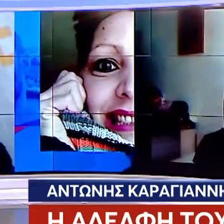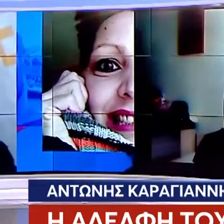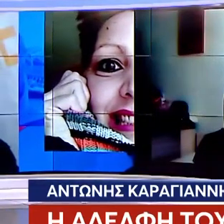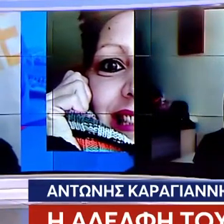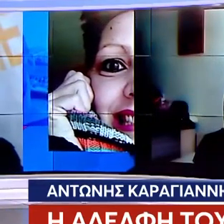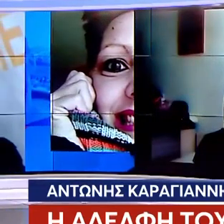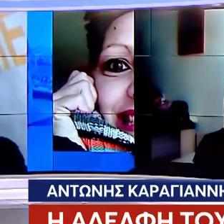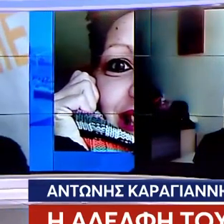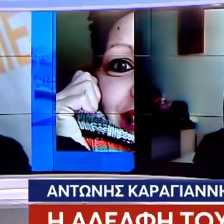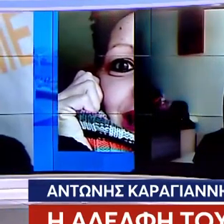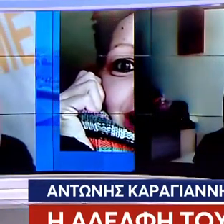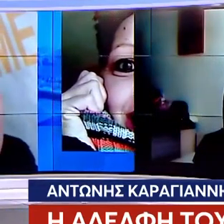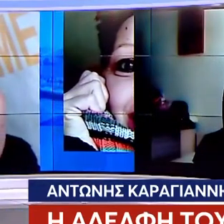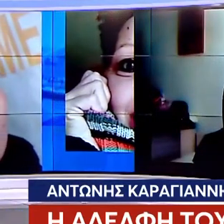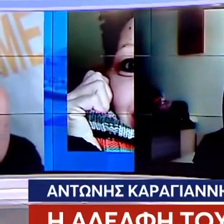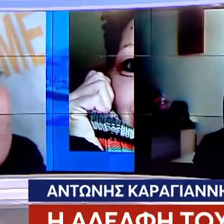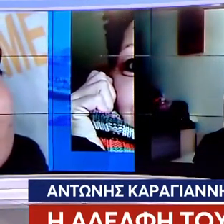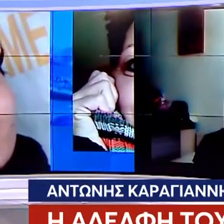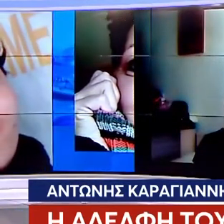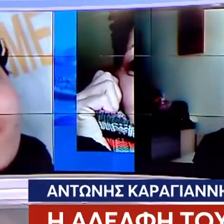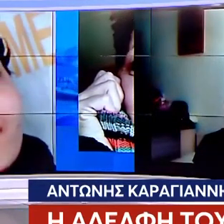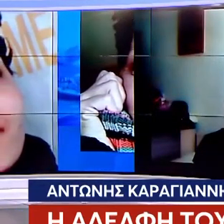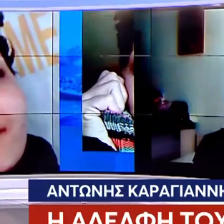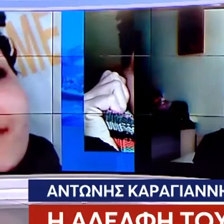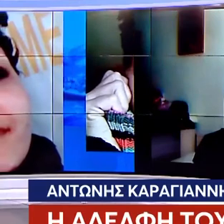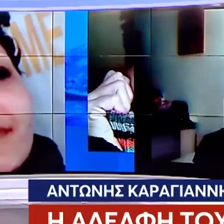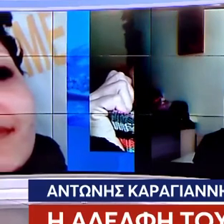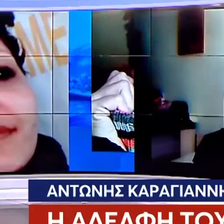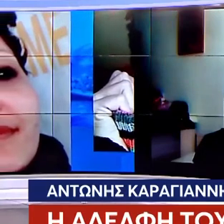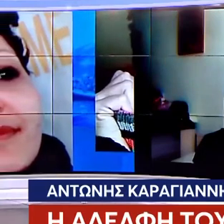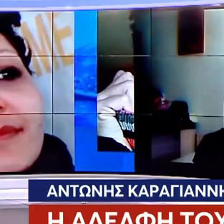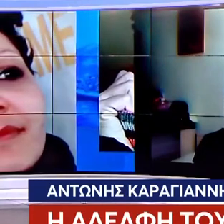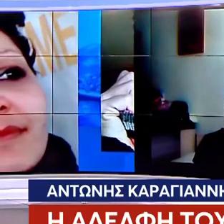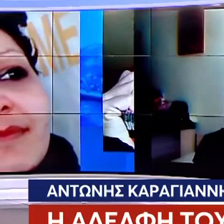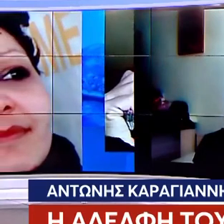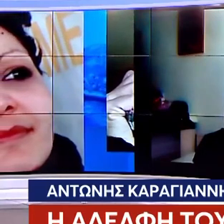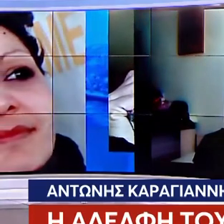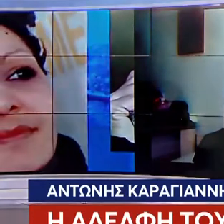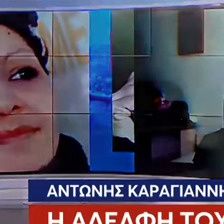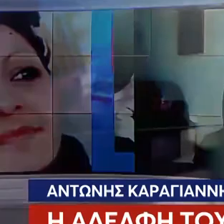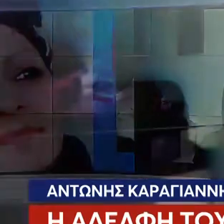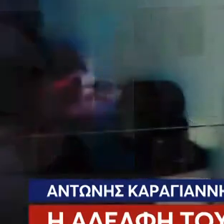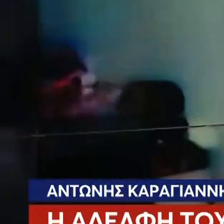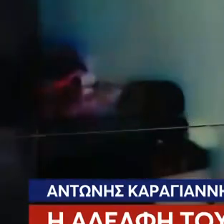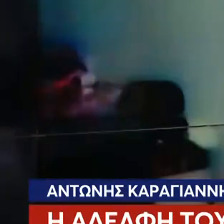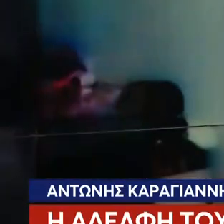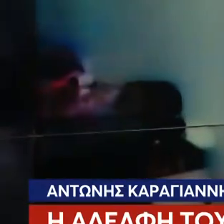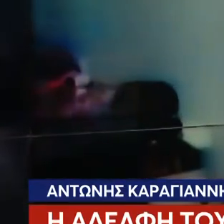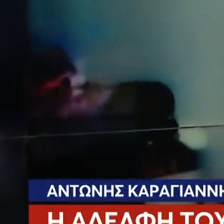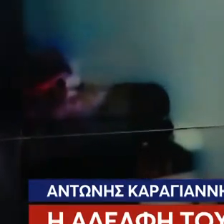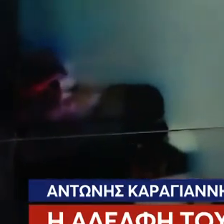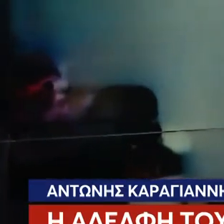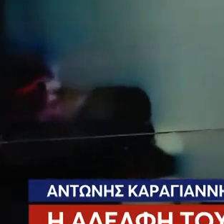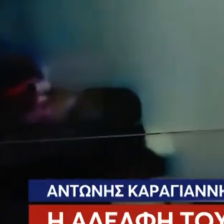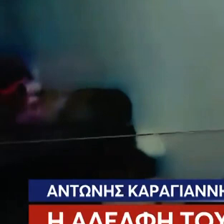επέφερε και όλες τις φορές, σχεδόν όλες τις φορές, την οδήγησαν σε νοσηλεία. Προσπαθούσε ουσιαστικά να την εξαναγκάσει